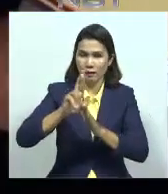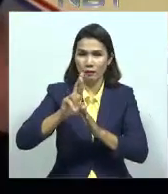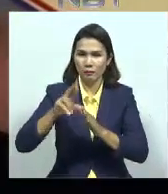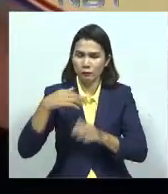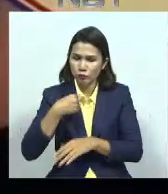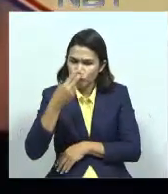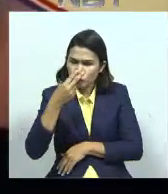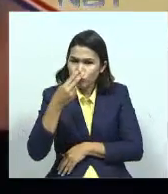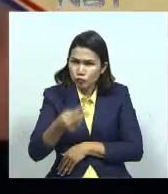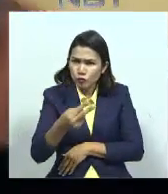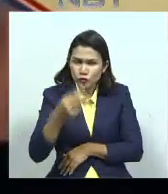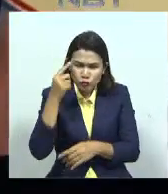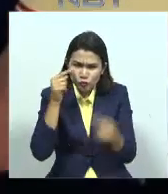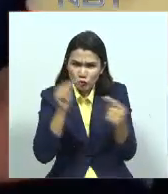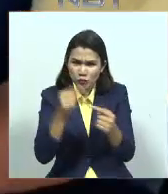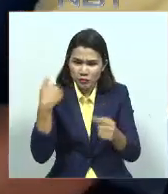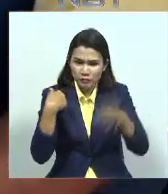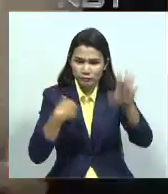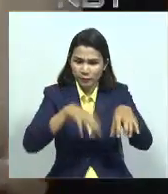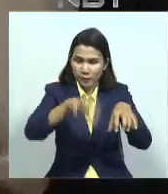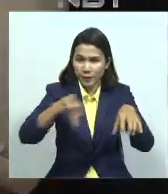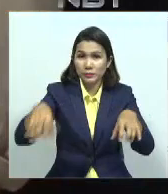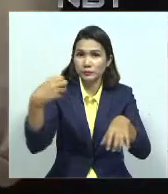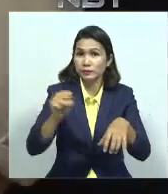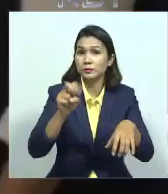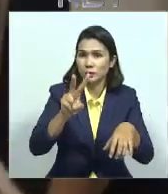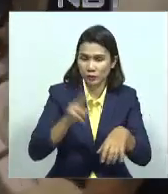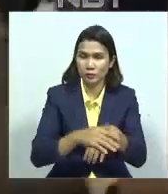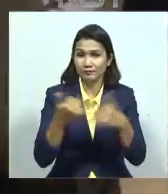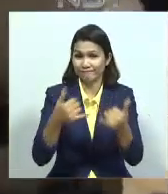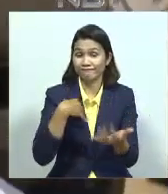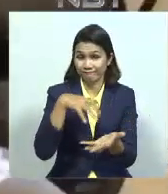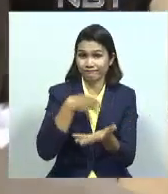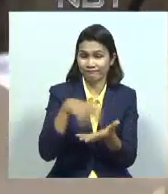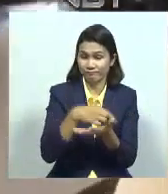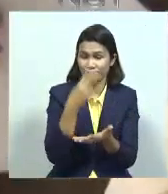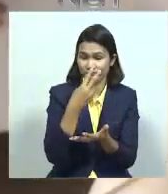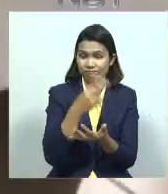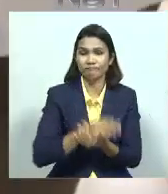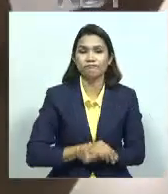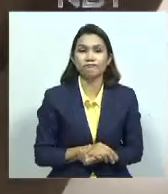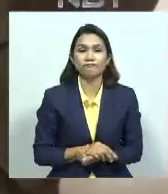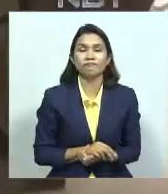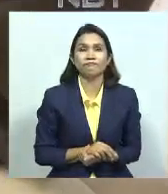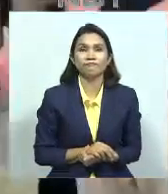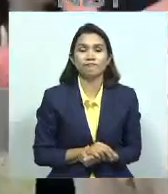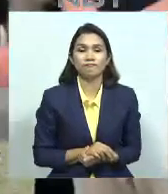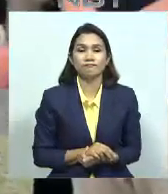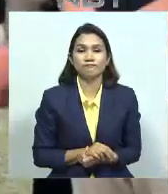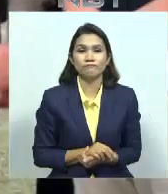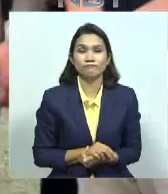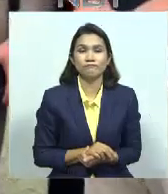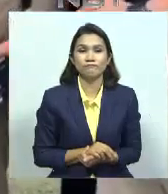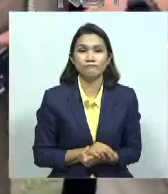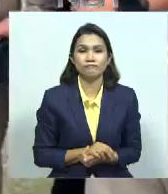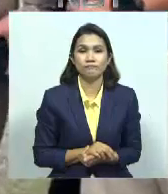พื่อทำการตรวจค้นเป้าหมายสำคัญ12จุดด้วยกันค่ะฟังเสียงรองผู้บัญชาการตำรวจแห่งชาติกันหน่อยค่ะ ได้ดำเนินการสืบ